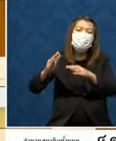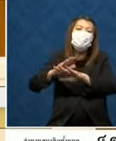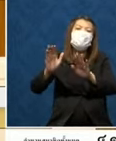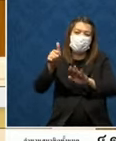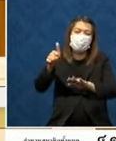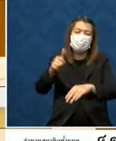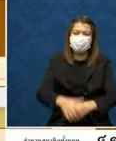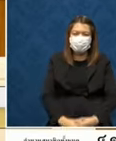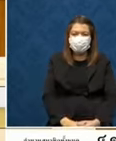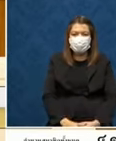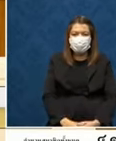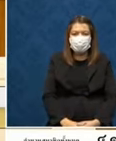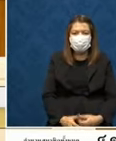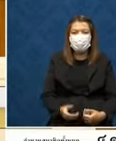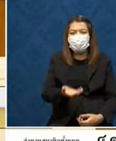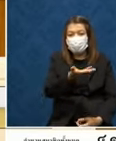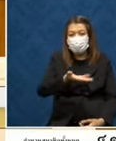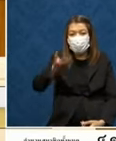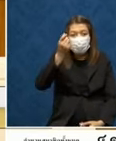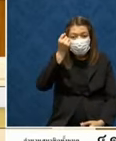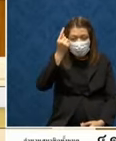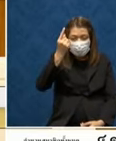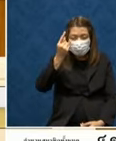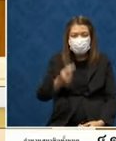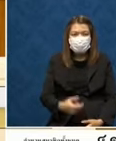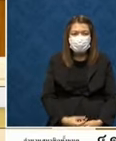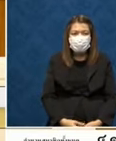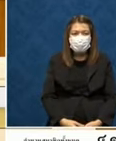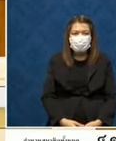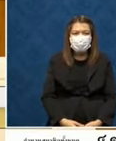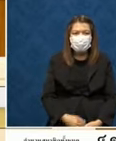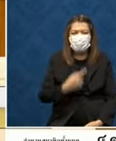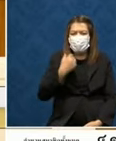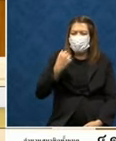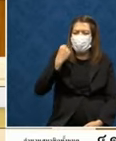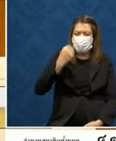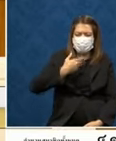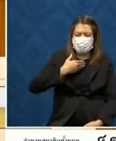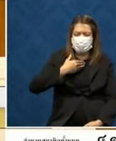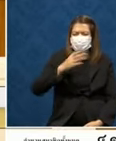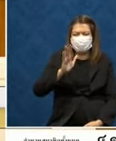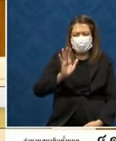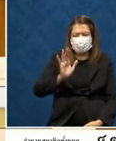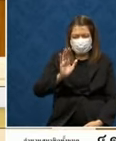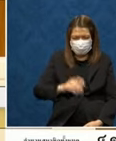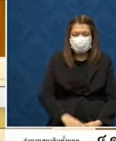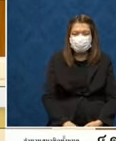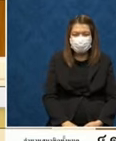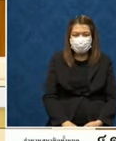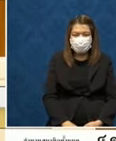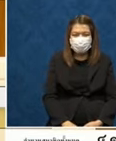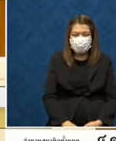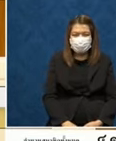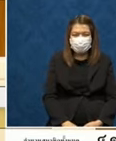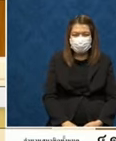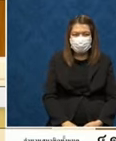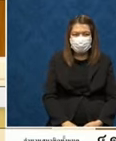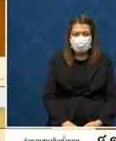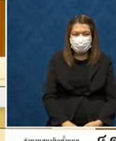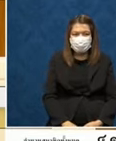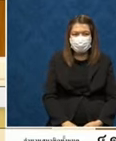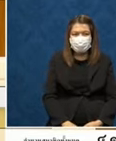เพราะฉะนั้นอันนี้ก็ตราเรียนเพื่อให้ทุกคนเข้าใจด้วยไม่ใช่เพื่อจะรักษาอำนาจให้ผมนะเรื่อง